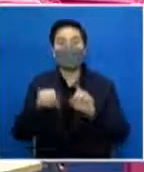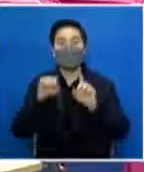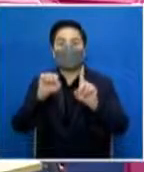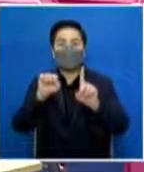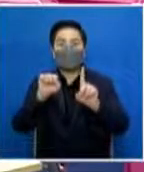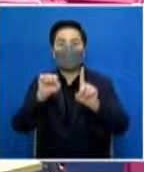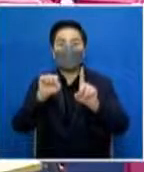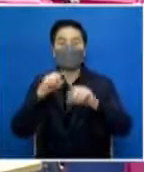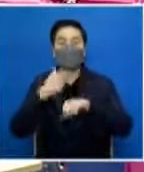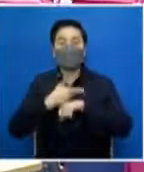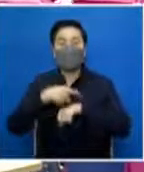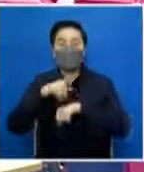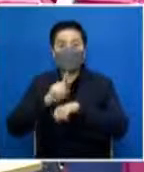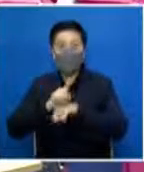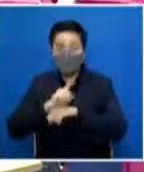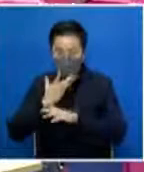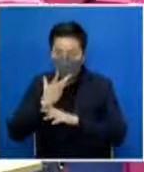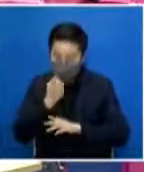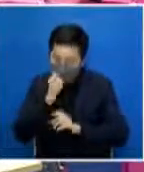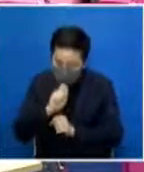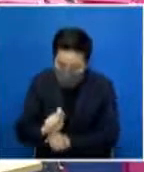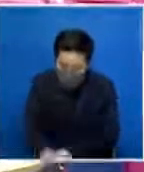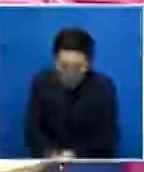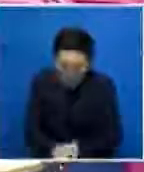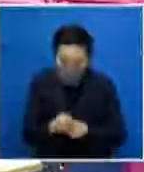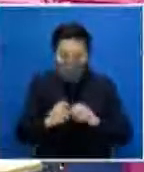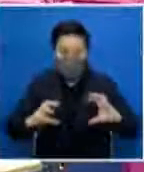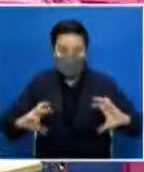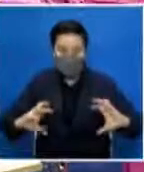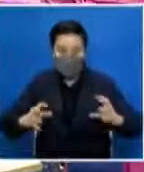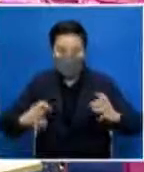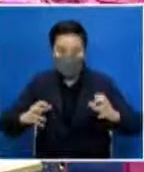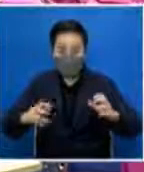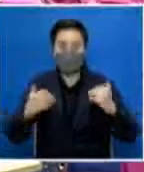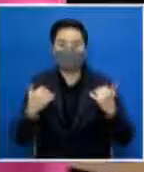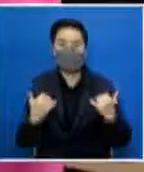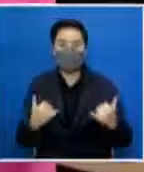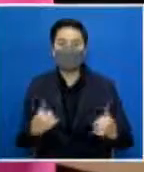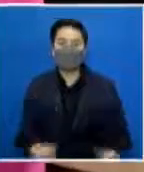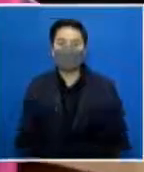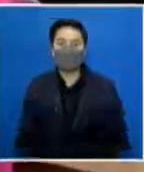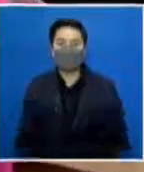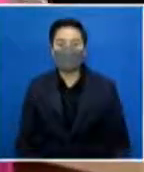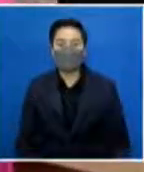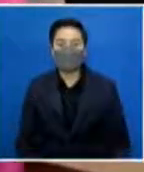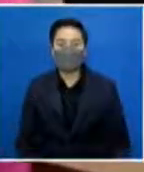ทโดยประธานกรรมการจะเป็นผู้สุ่มตักลูกบอลจากตู้เสียงงวดและหมวดอักษรค่ะ